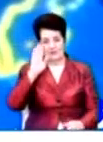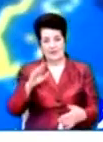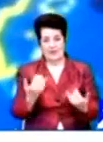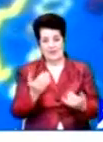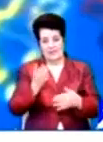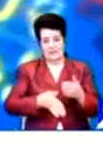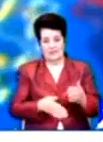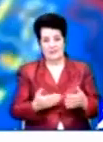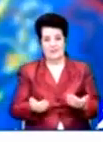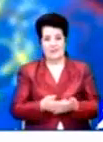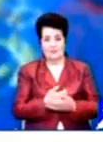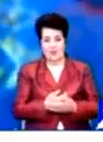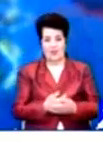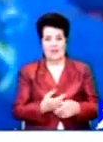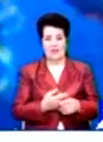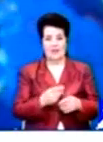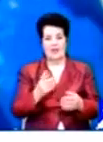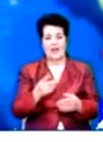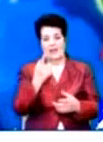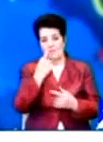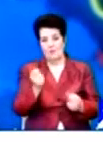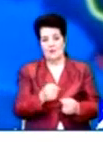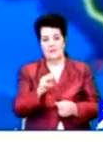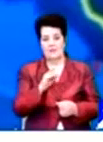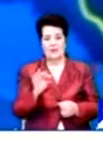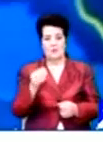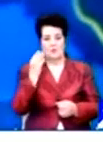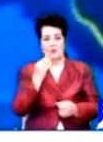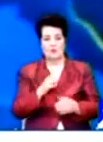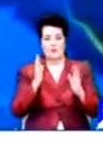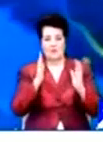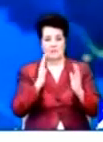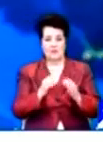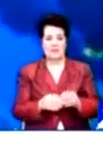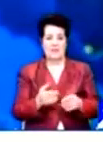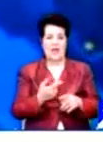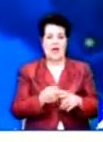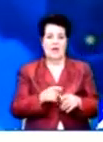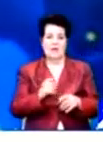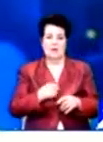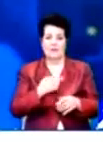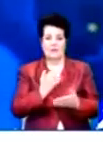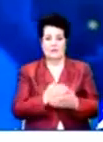Telejurnalul a ajuns la final. Mai multe informații găsiți pe tvremoldova.md sau pe pagina noastră de Facebook.